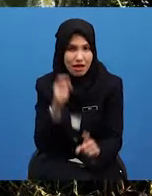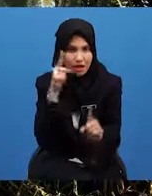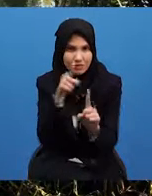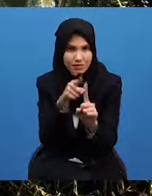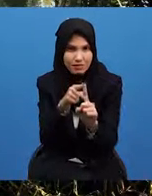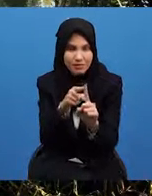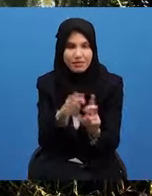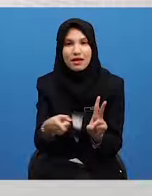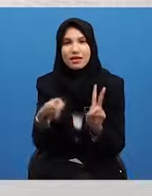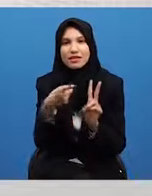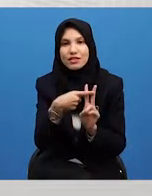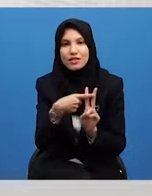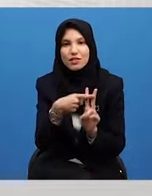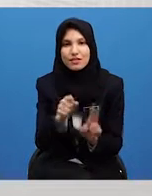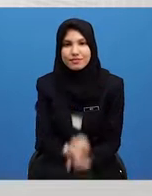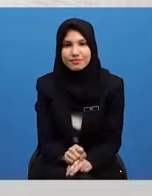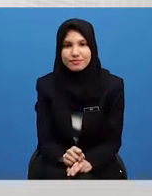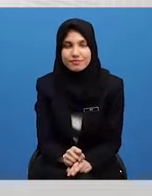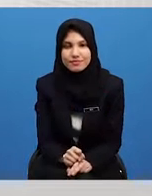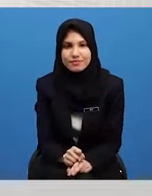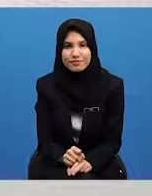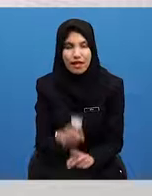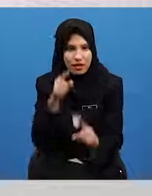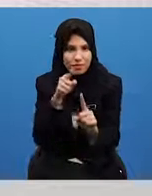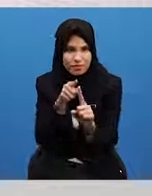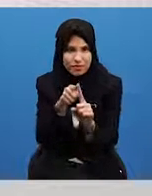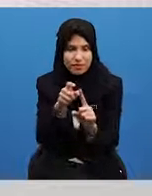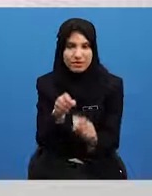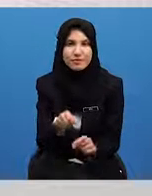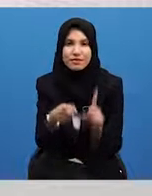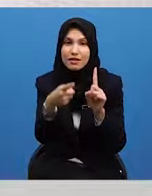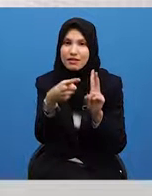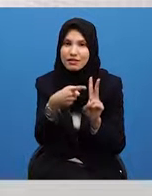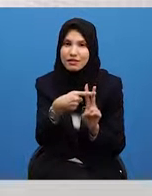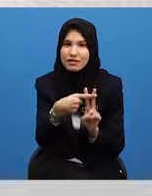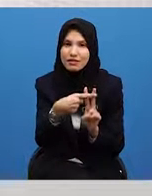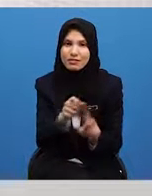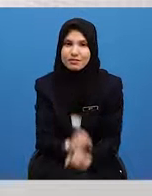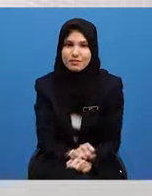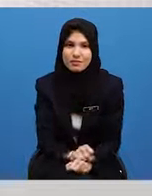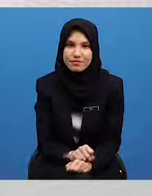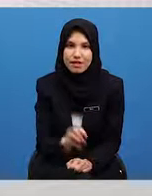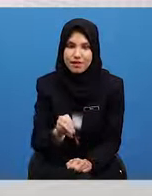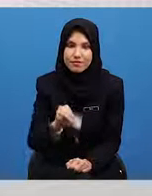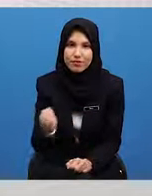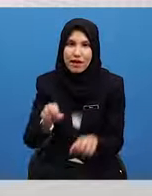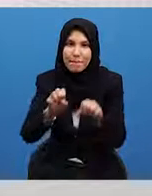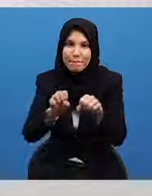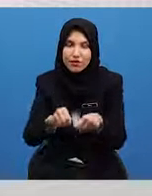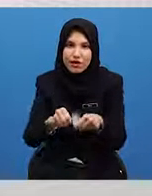pembelajaran yang kedua. Objektif pembelajaran yang kedua adalah murid